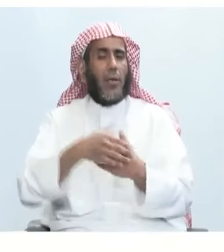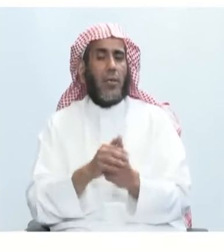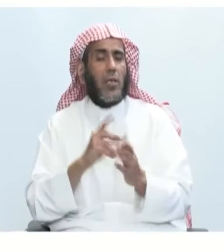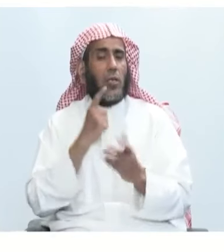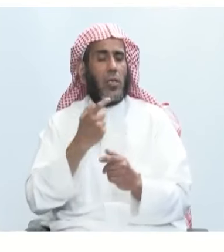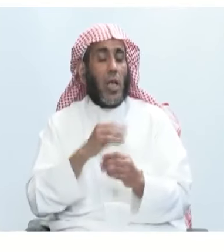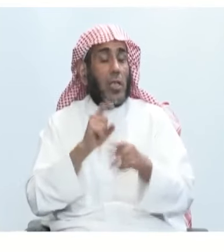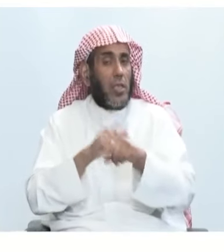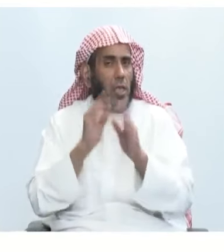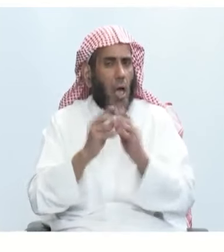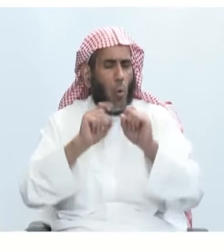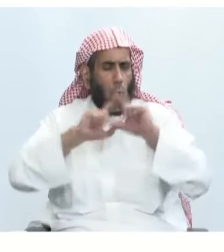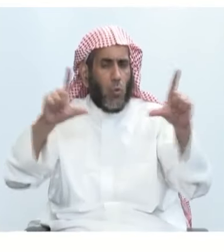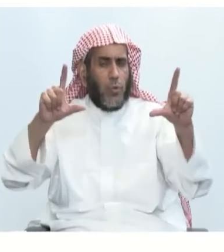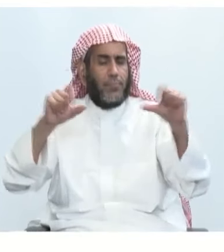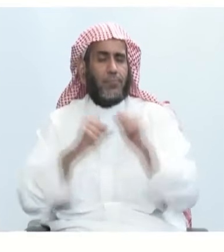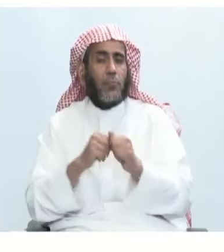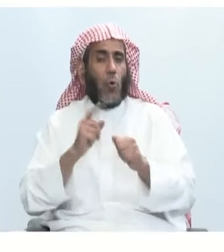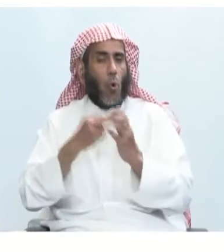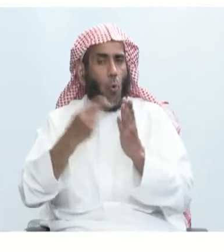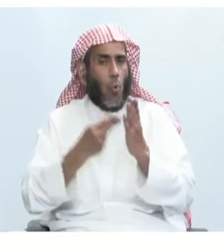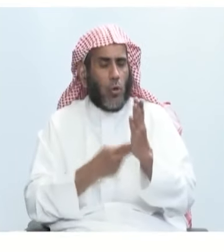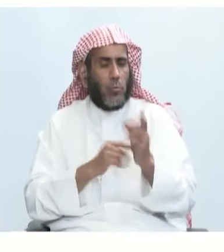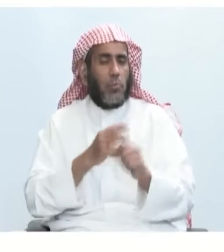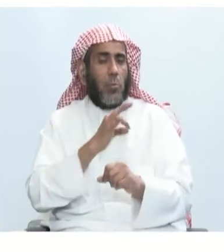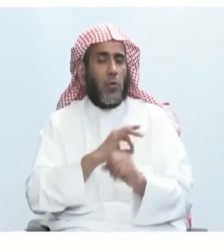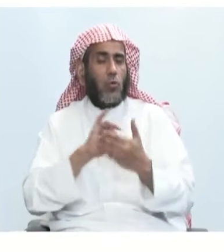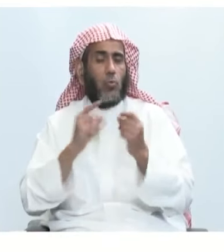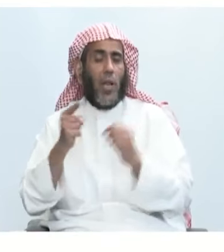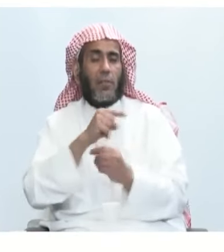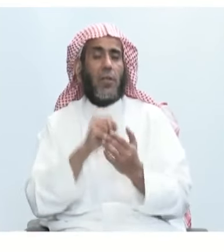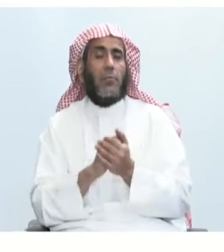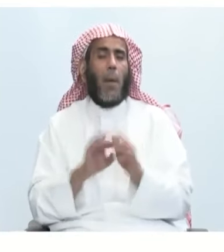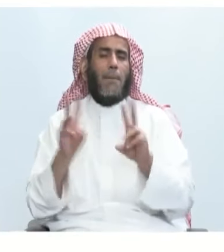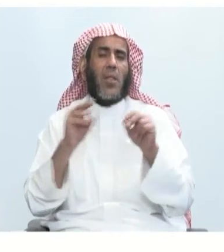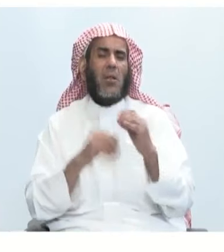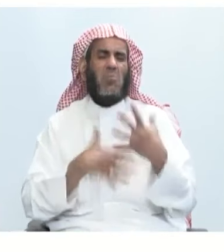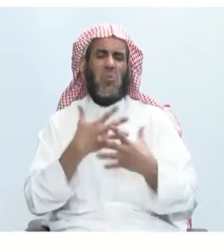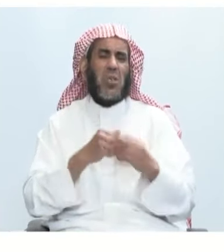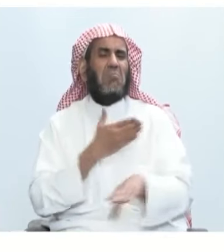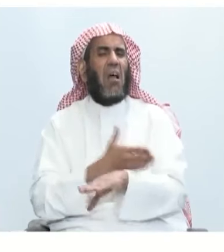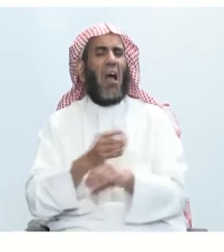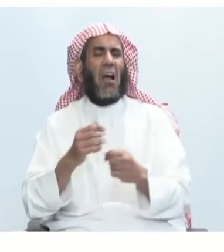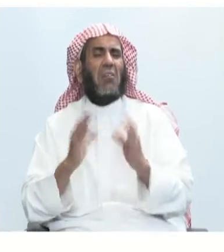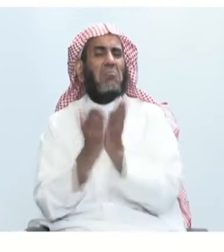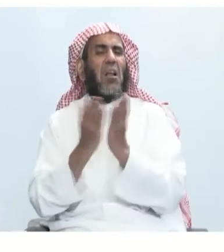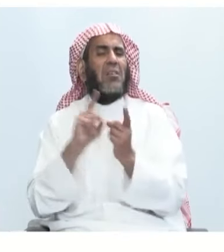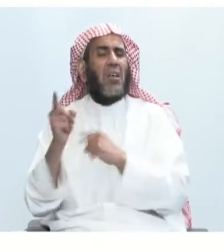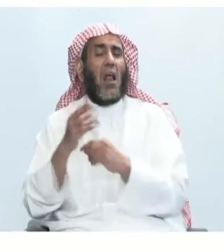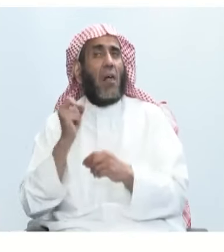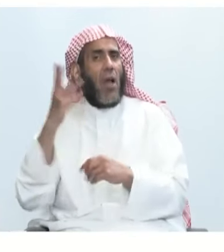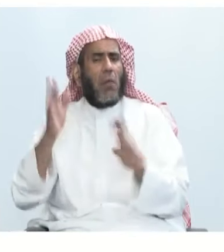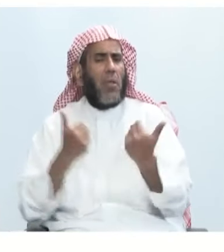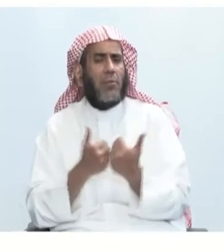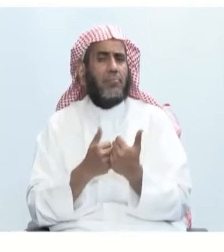احرص على الدقه والوضوح واكتب ما سوف يدونه زملائك في ذلك مثلا مشكله التاخر الدراسي تذكر مثلا